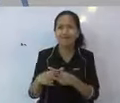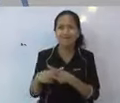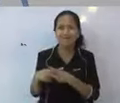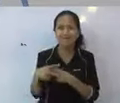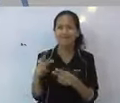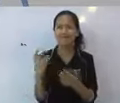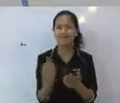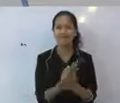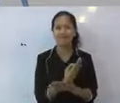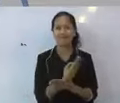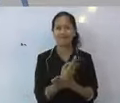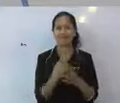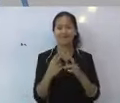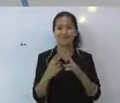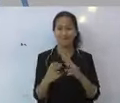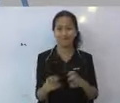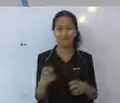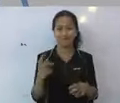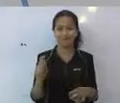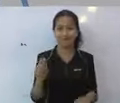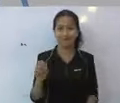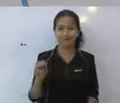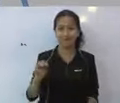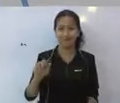Yung kamatis na lang, mami, di ba? Umaabot sa akin na isang buwan.